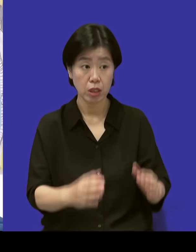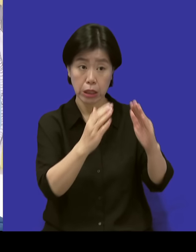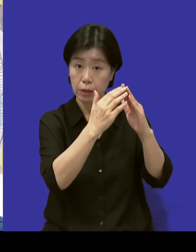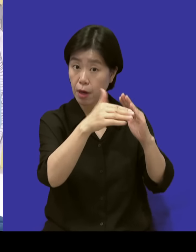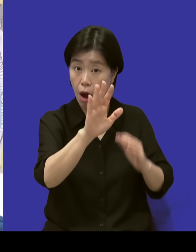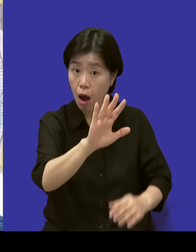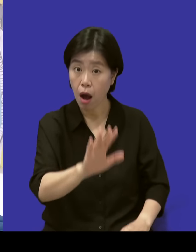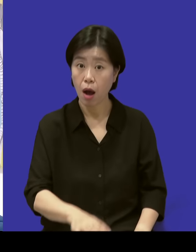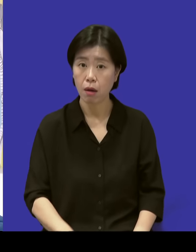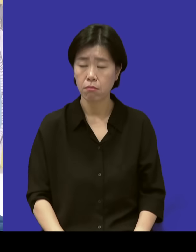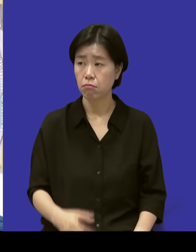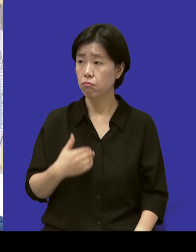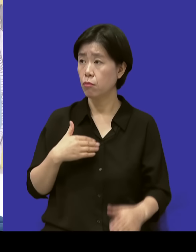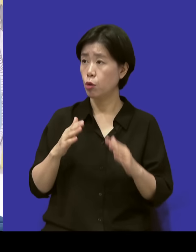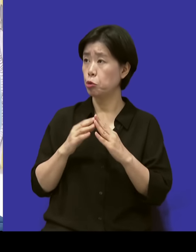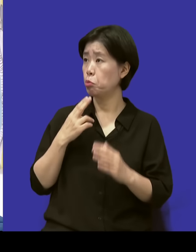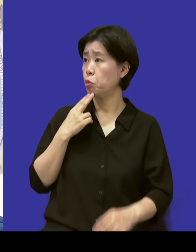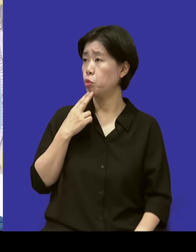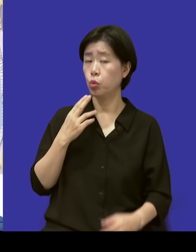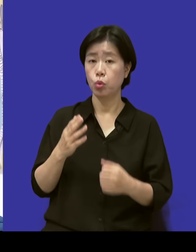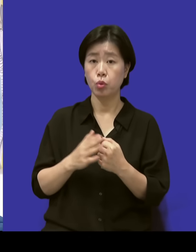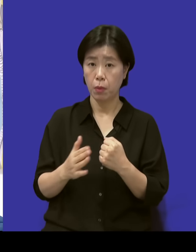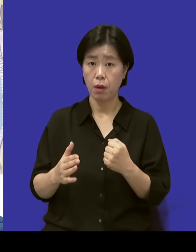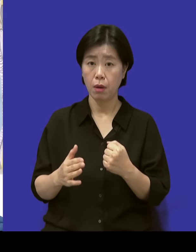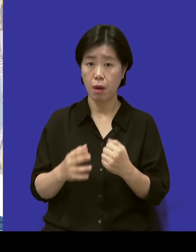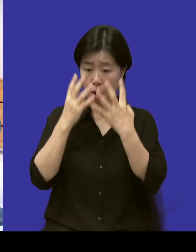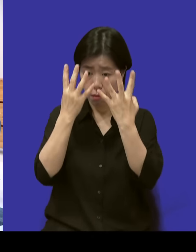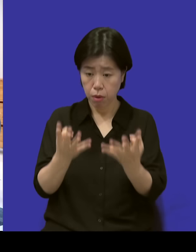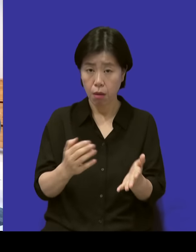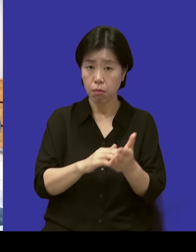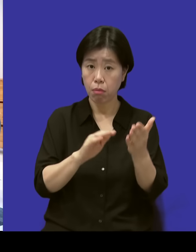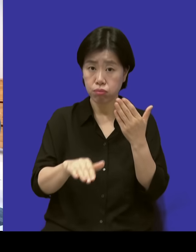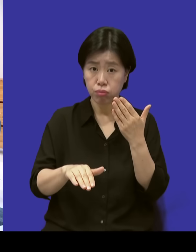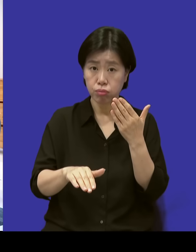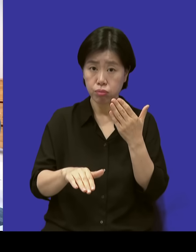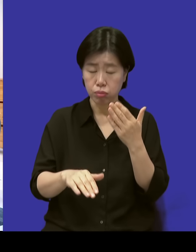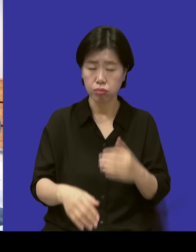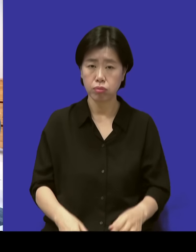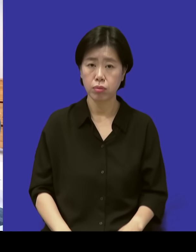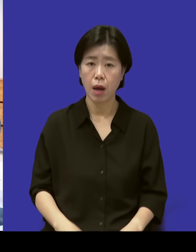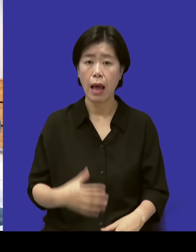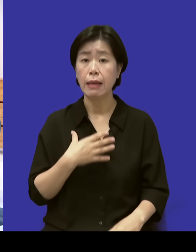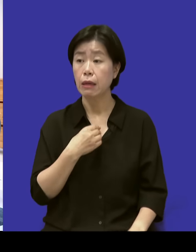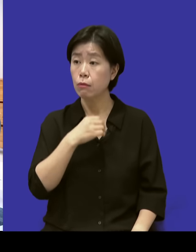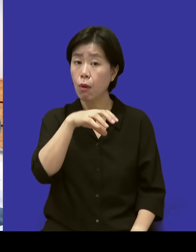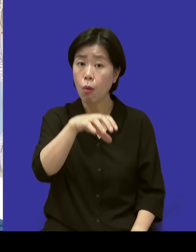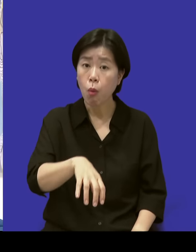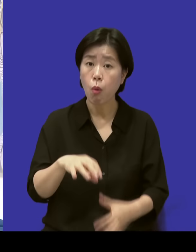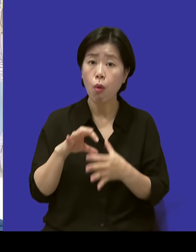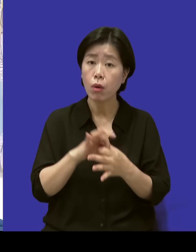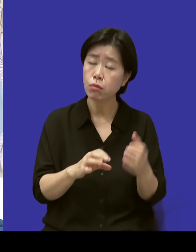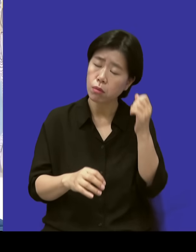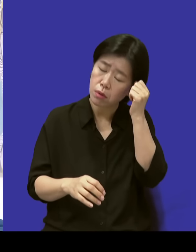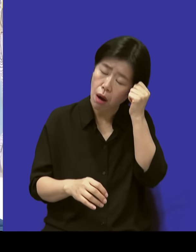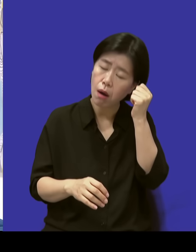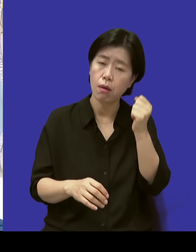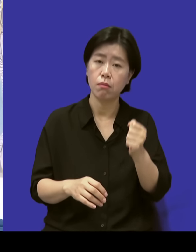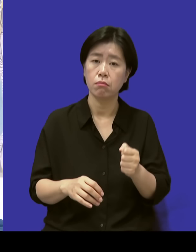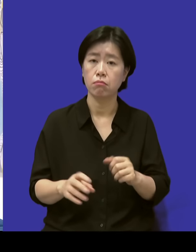갔냐 그러니까 예. 갈 데가 없대요. 그래서 찜질방에서 계속 산대요. 그럼 이제 증인 출석을 하면은